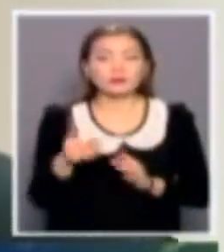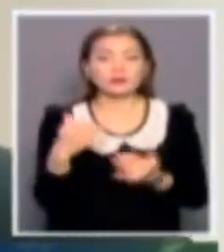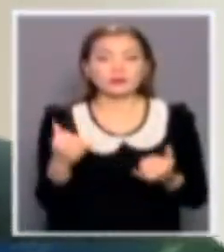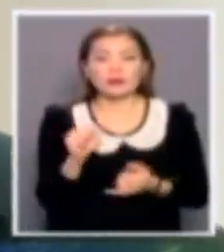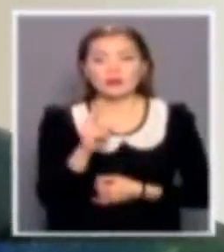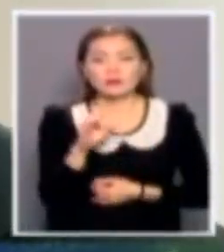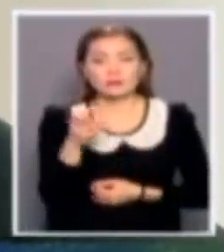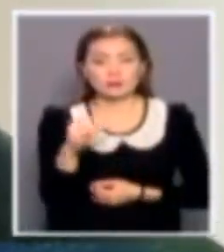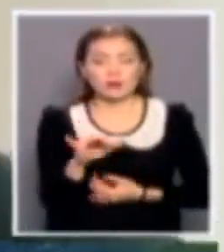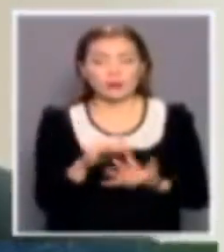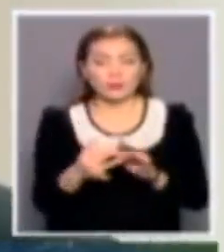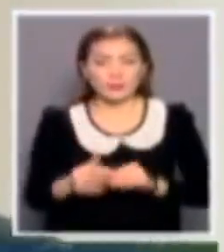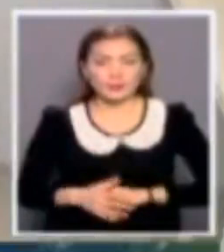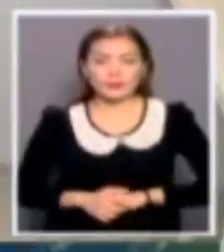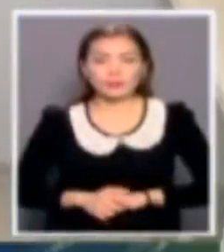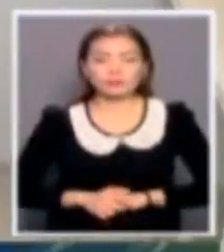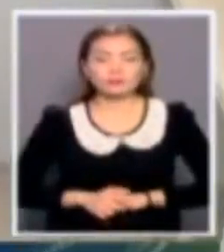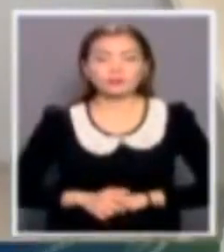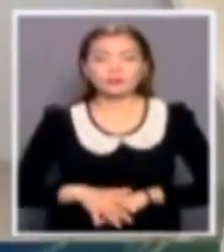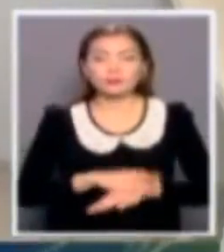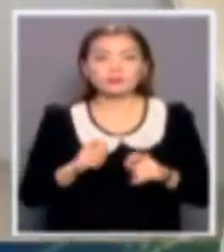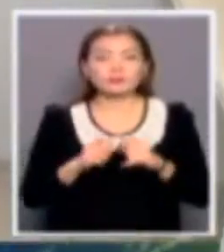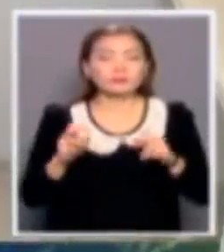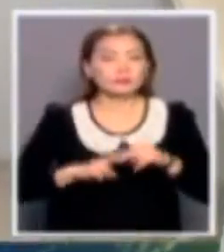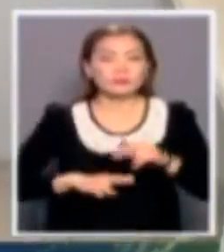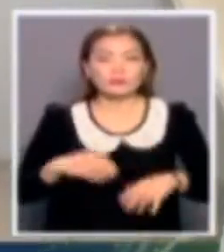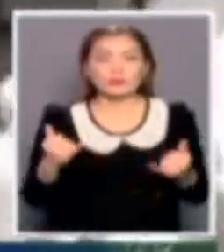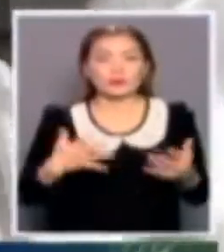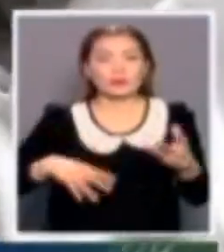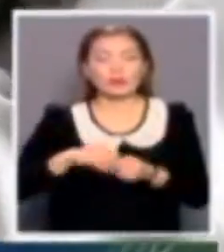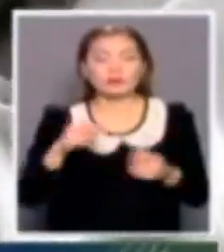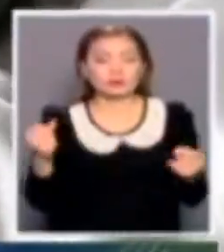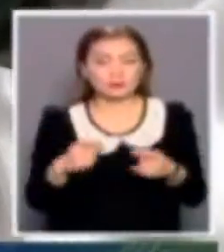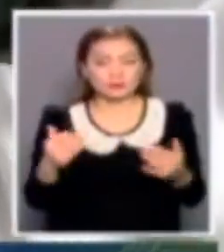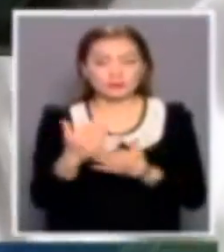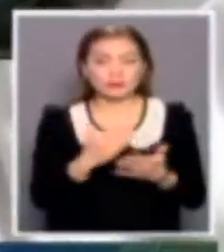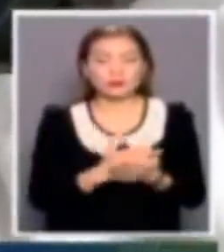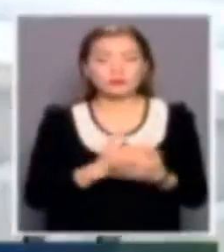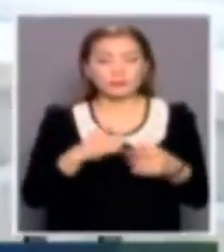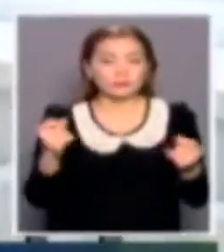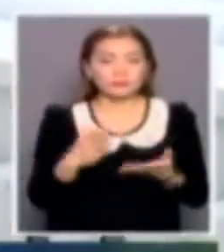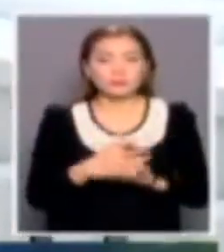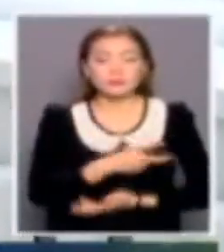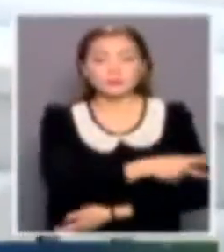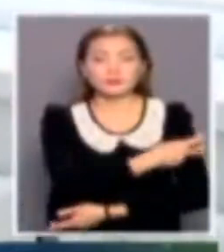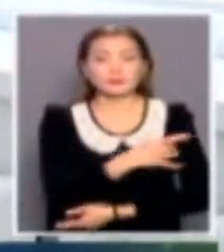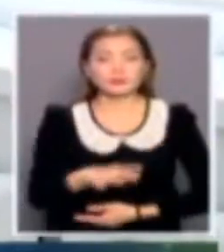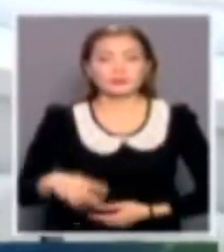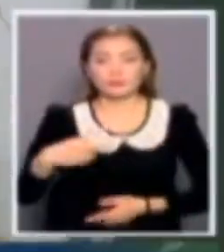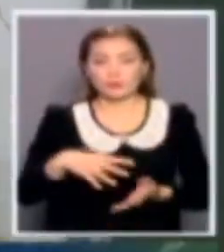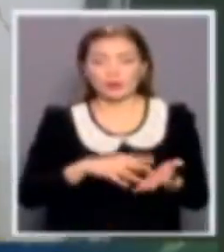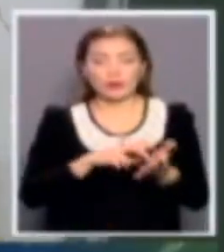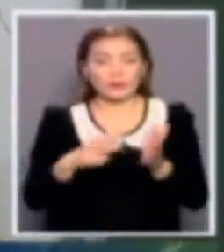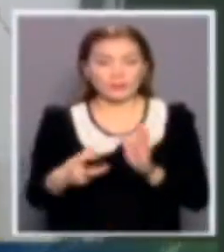бүгінде Ақсай ауылында іске қосылуда. Халық игілігі үшін салынған нысан барлық санитарлық ережелермен талаптарға сай. Медициналық мекеменің